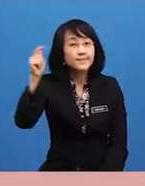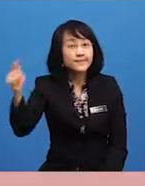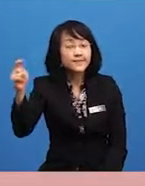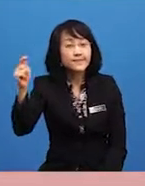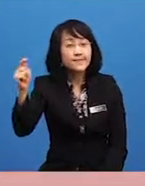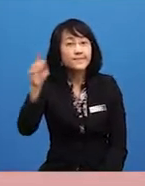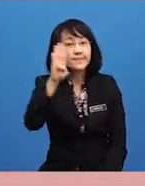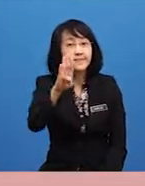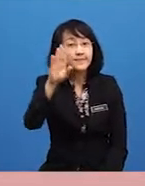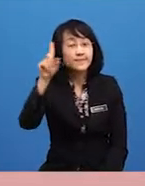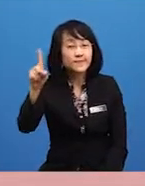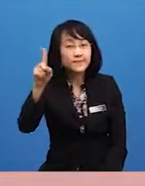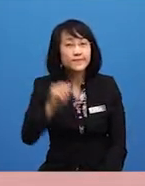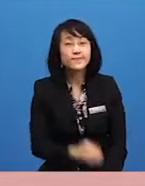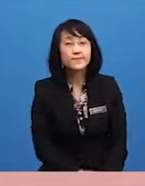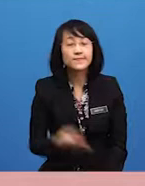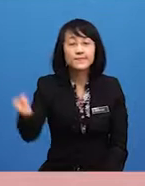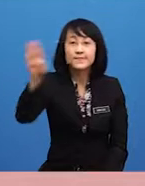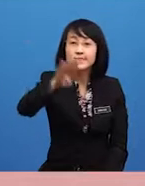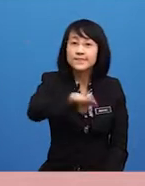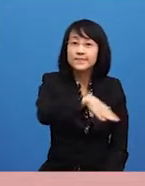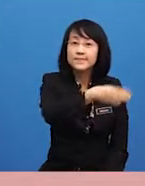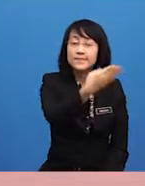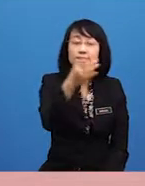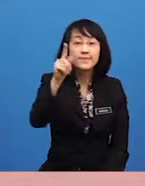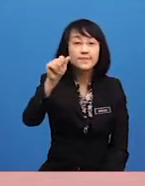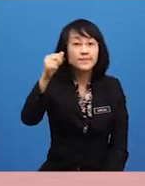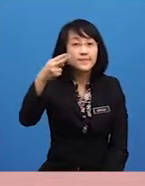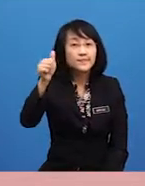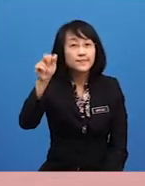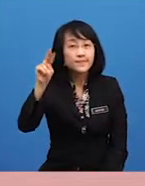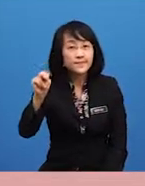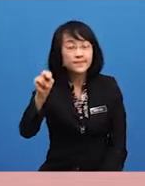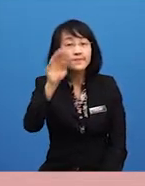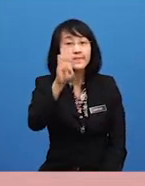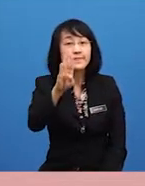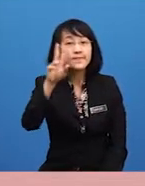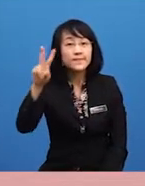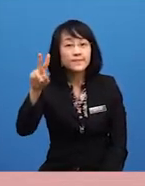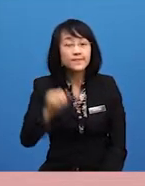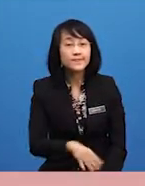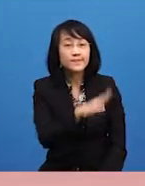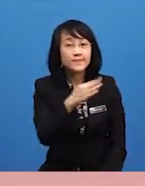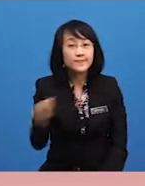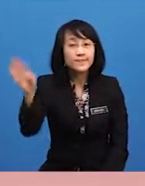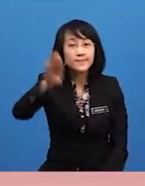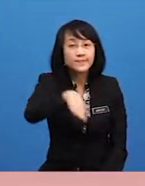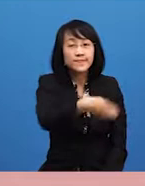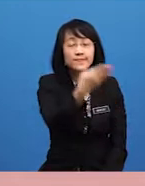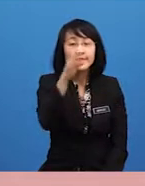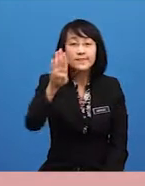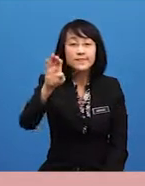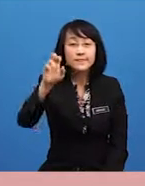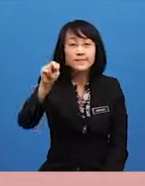Wangsa B1, Banjaran Tahan B2 dan Banjaran